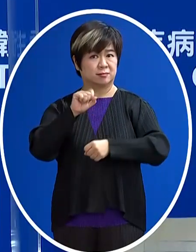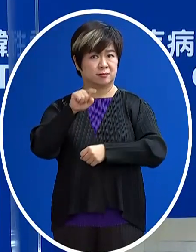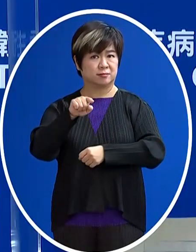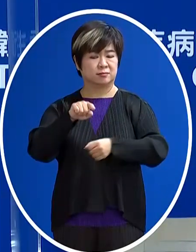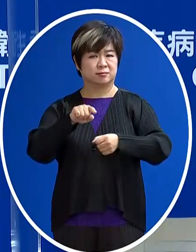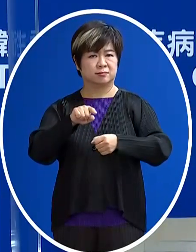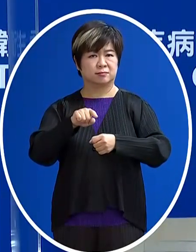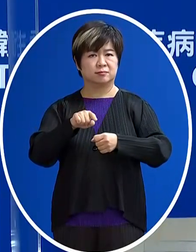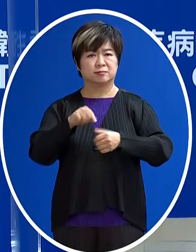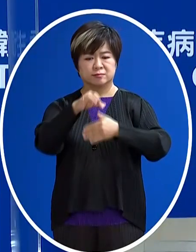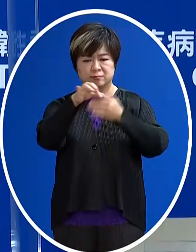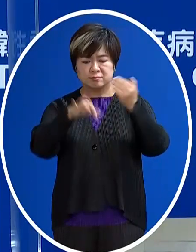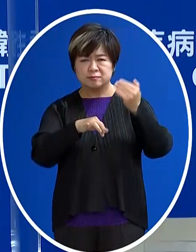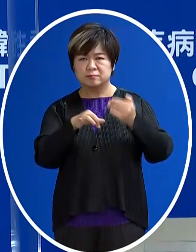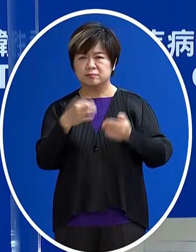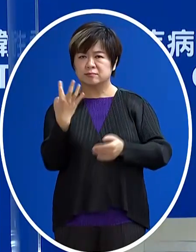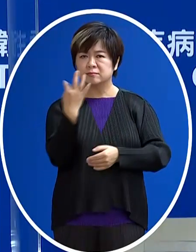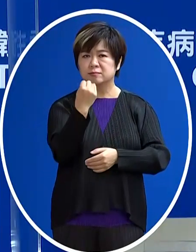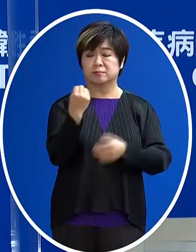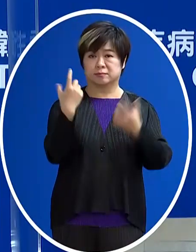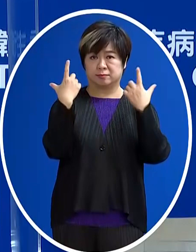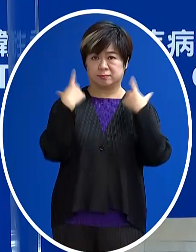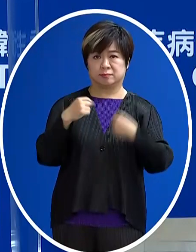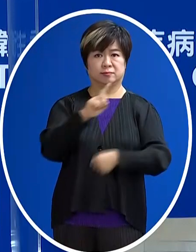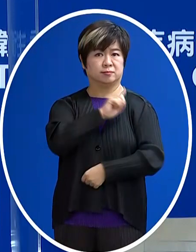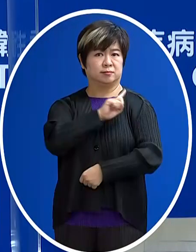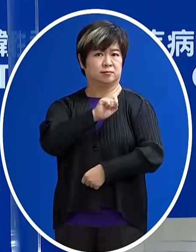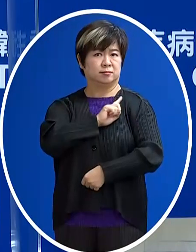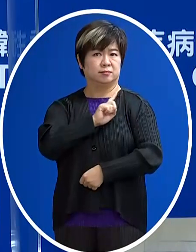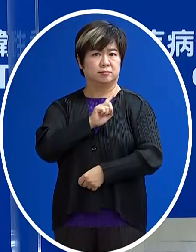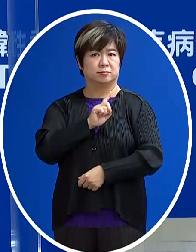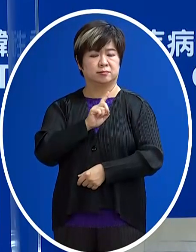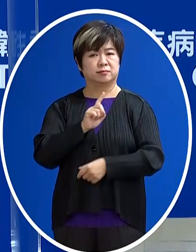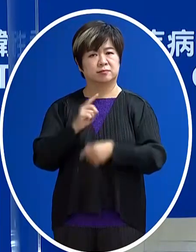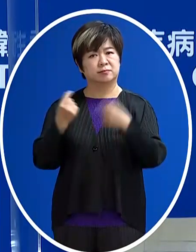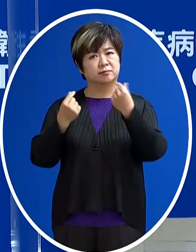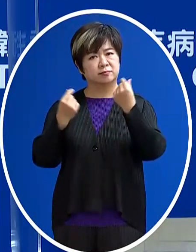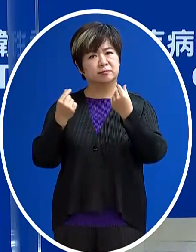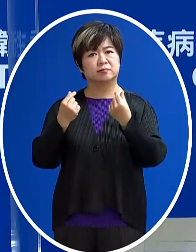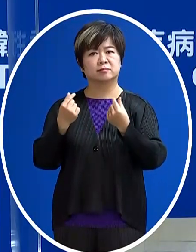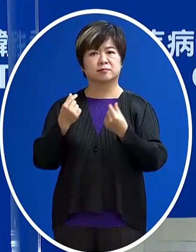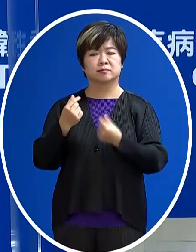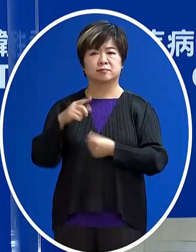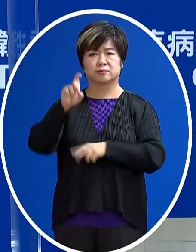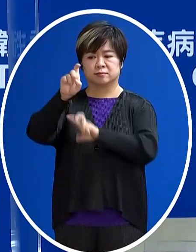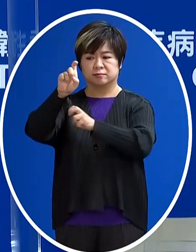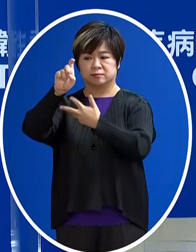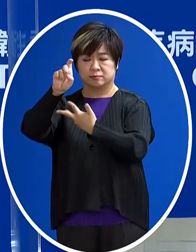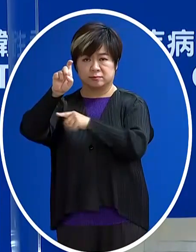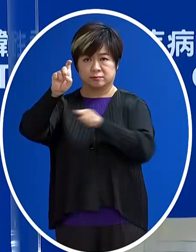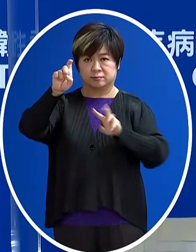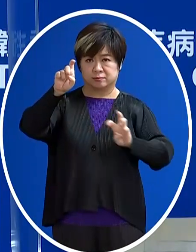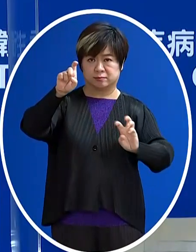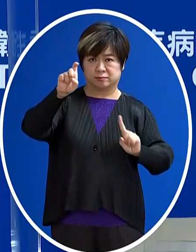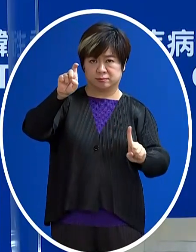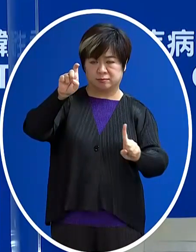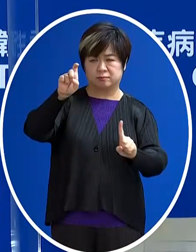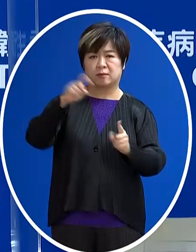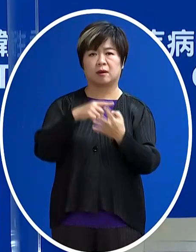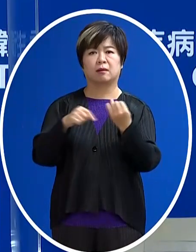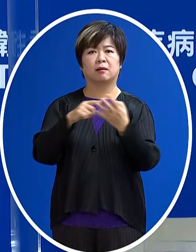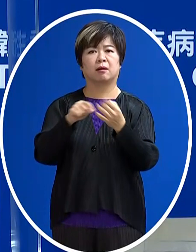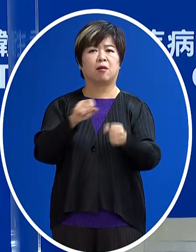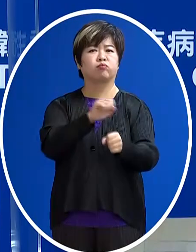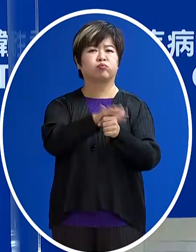预约的对象，所以它原来的这个到10月28日到10月31日的这个量能已满